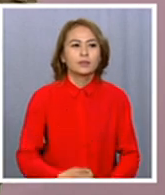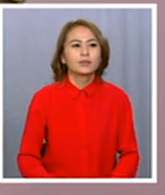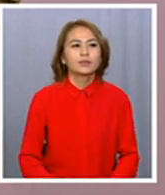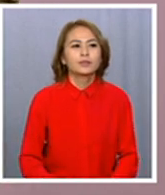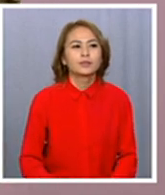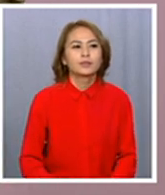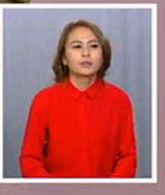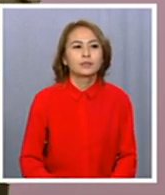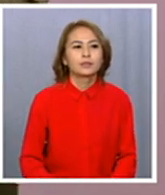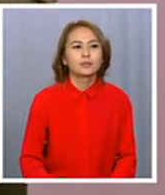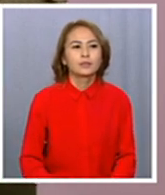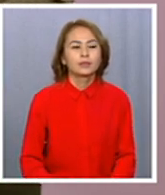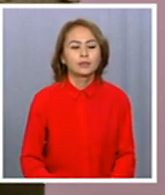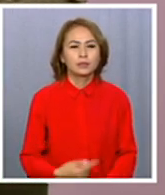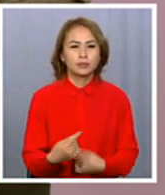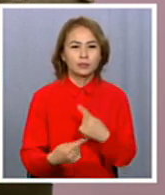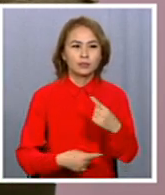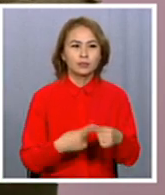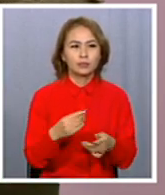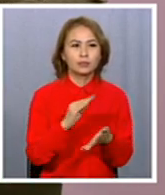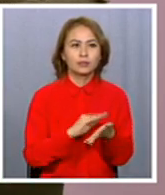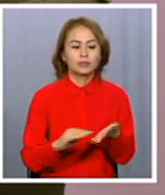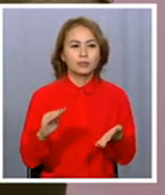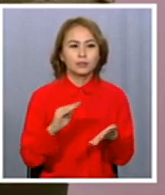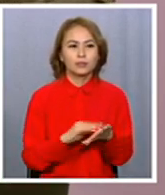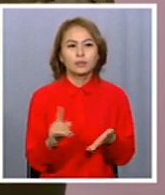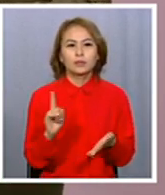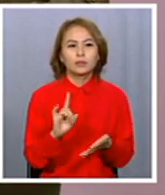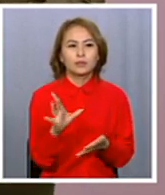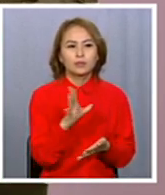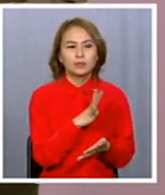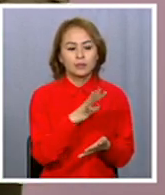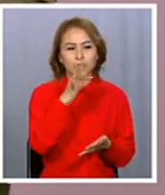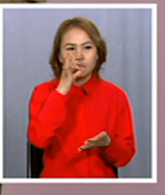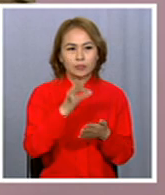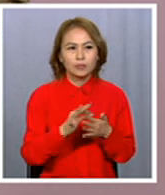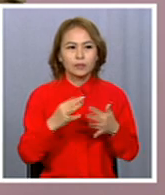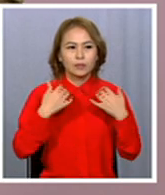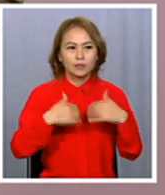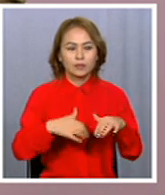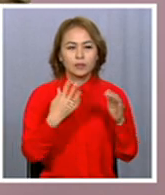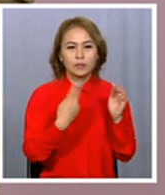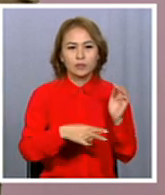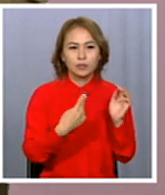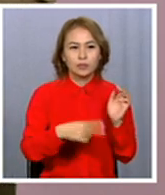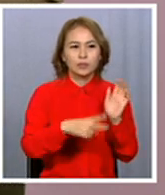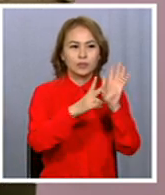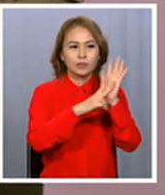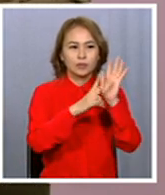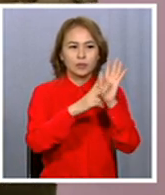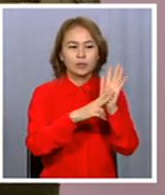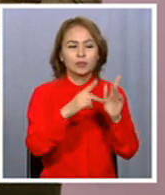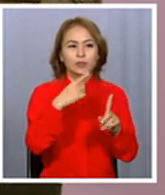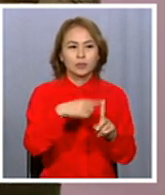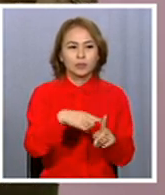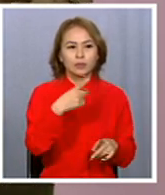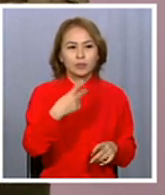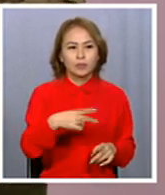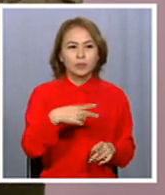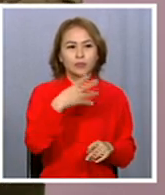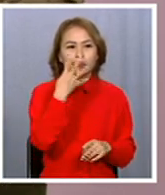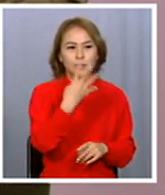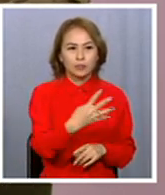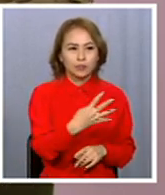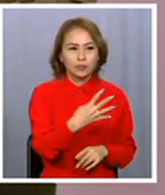артық. Келесі бөлшекті салыстыру үшін мәнін есептейік. 20-дан 7 мен 20-дан 4-ті